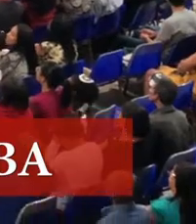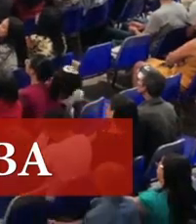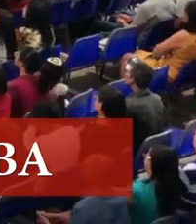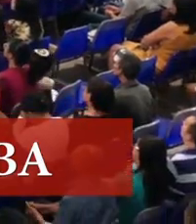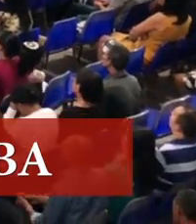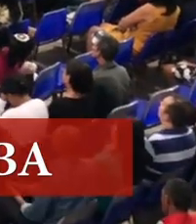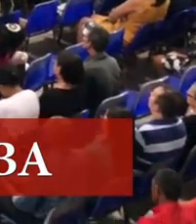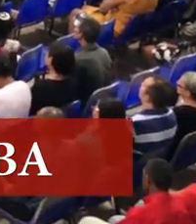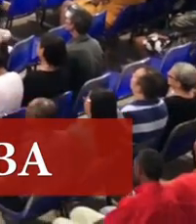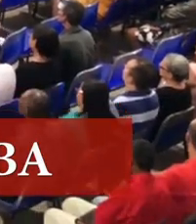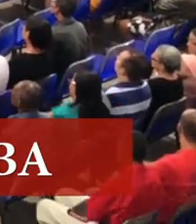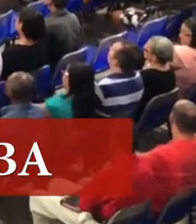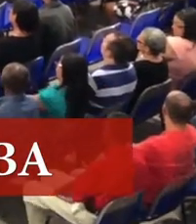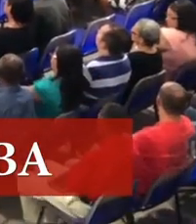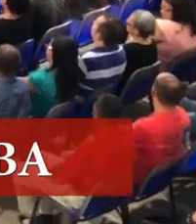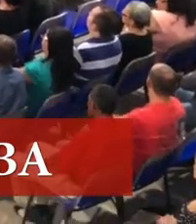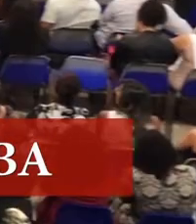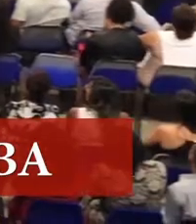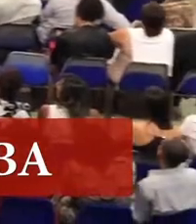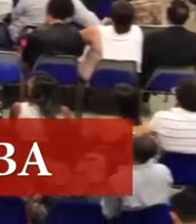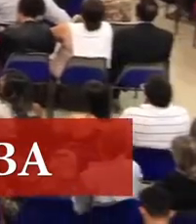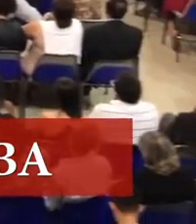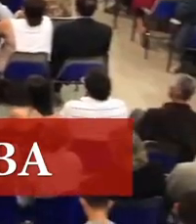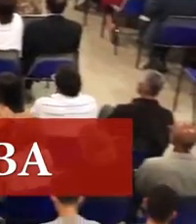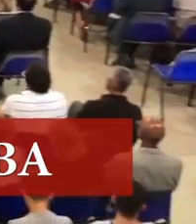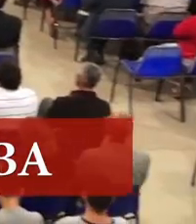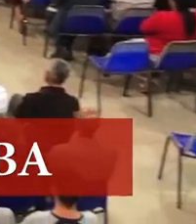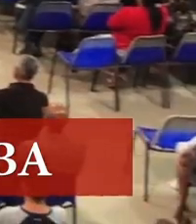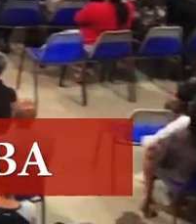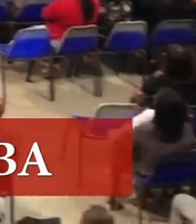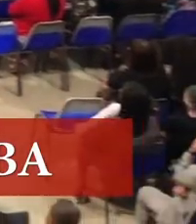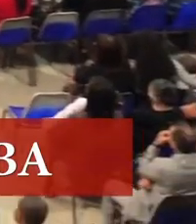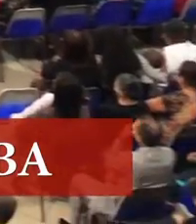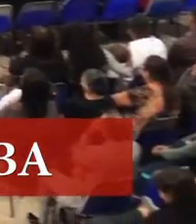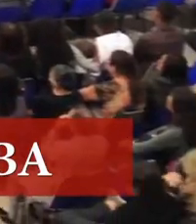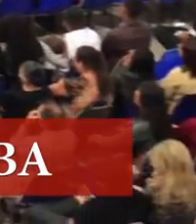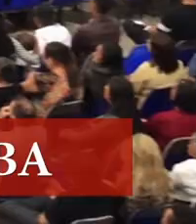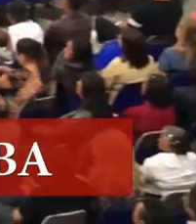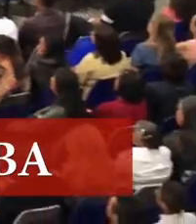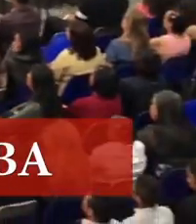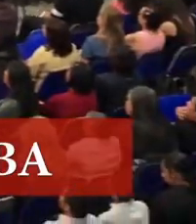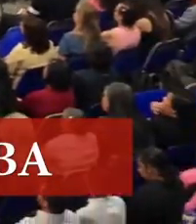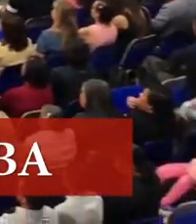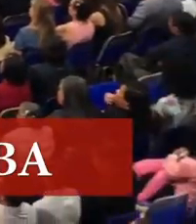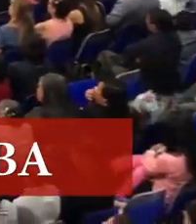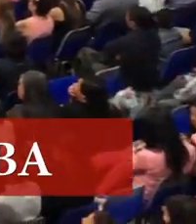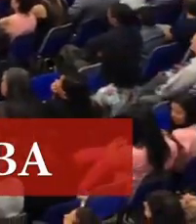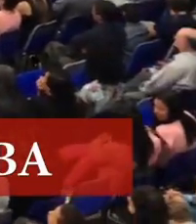Thank you.